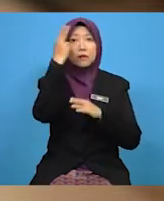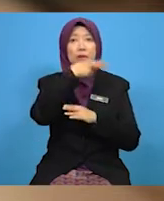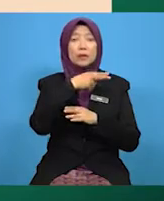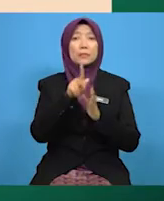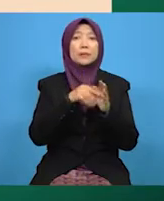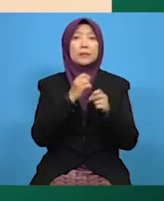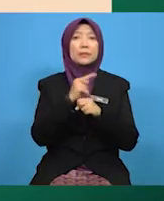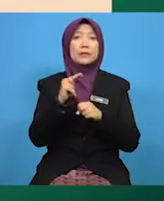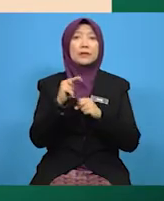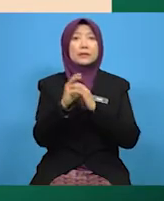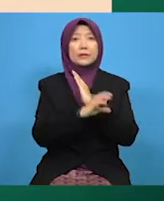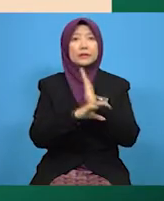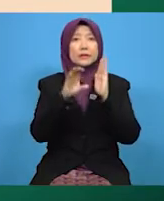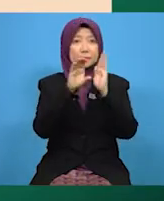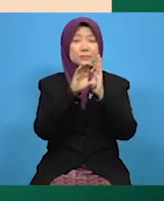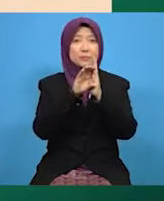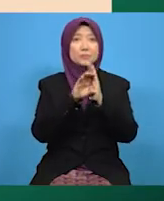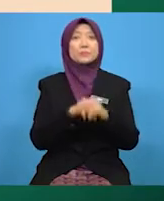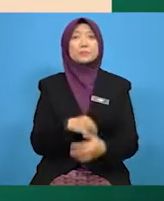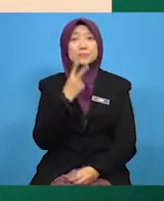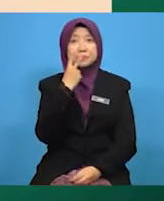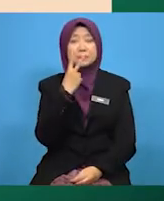pendapatan negara. Kita lihat contoh ya.